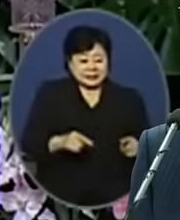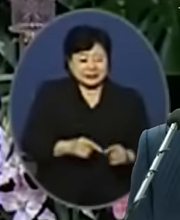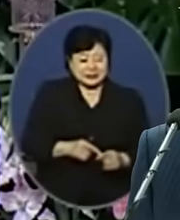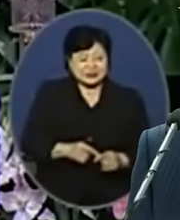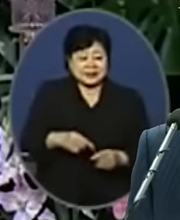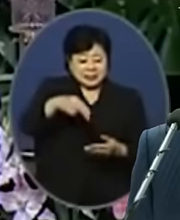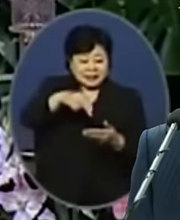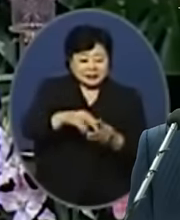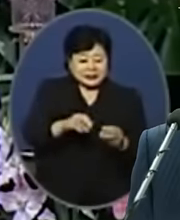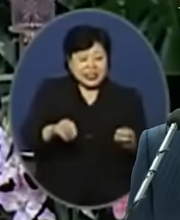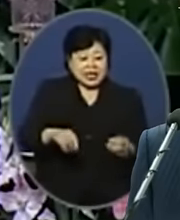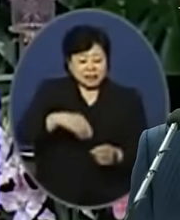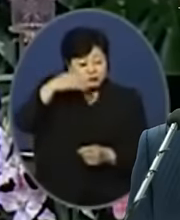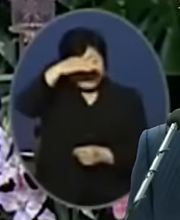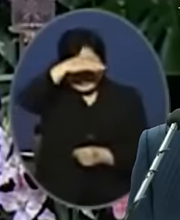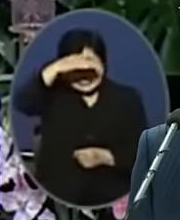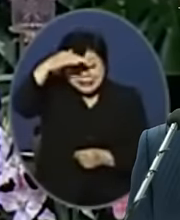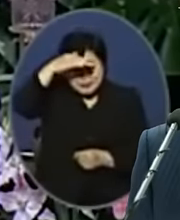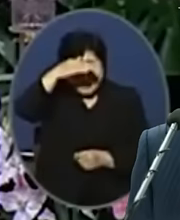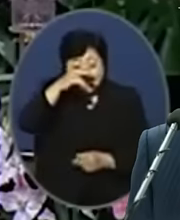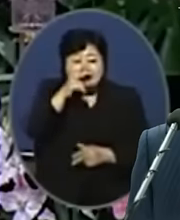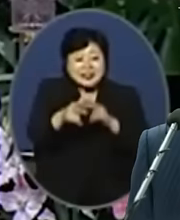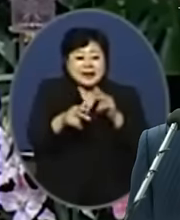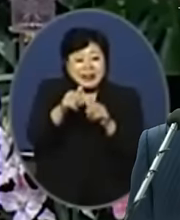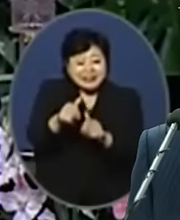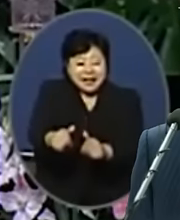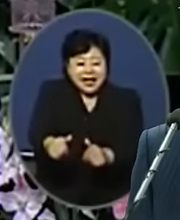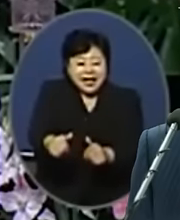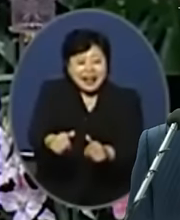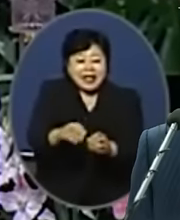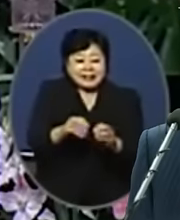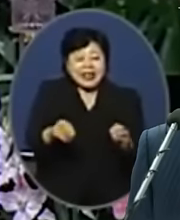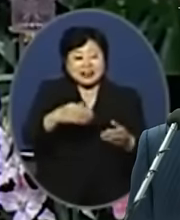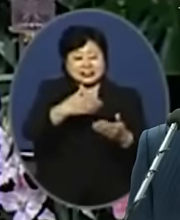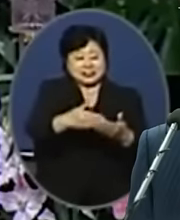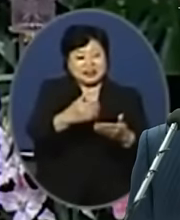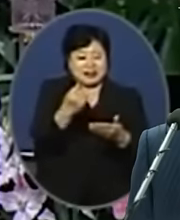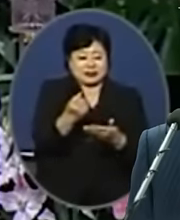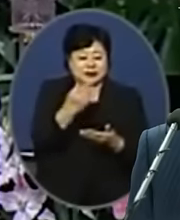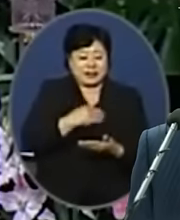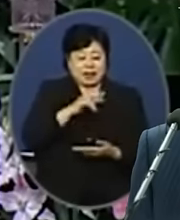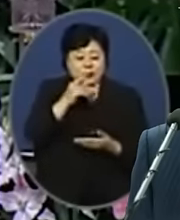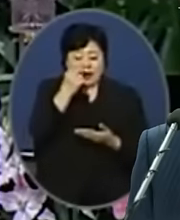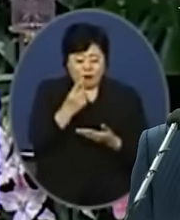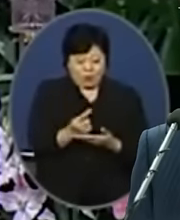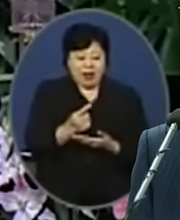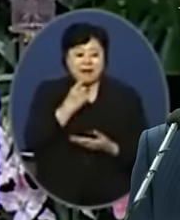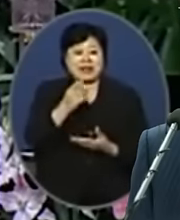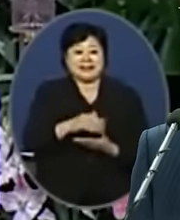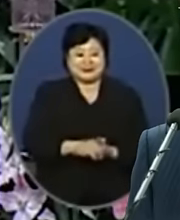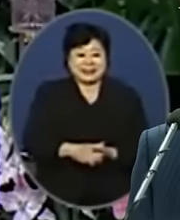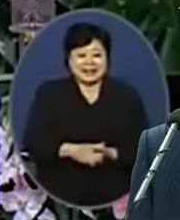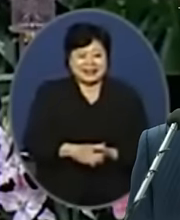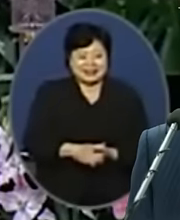그들은 일어나서 그 땅에 두루 다니며 그들의 기업에 따라 그 땅을 그려가지고 내게로 돌아올